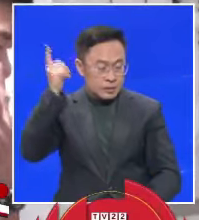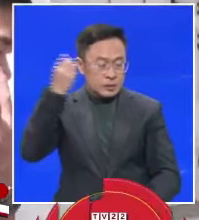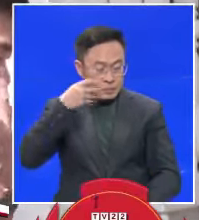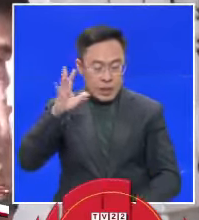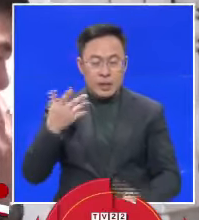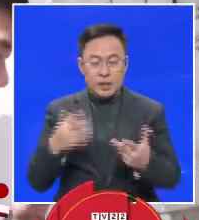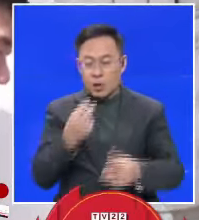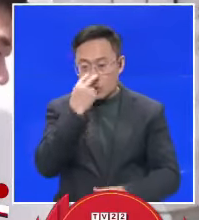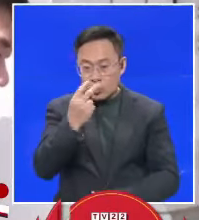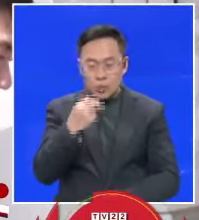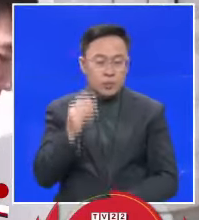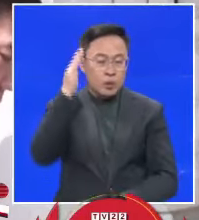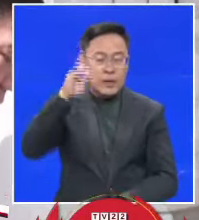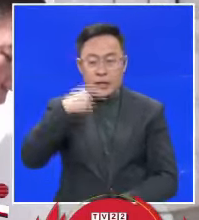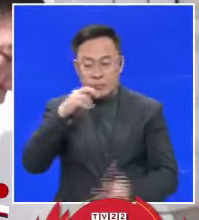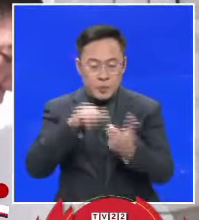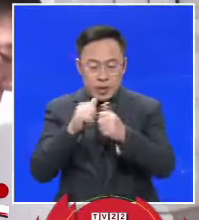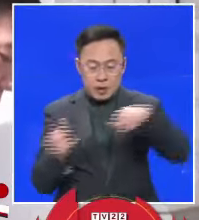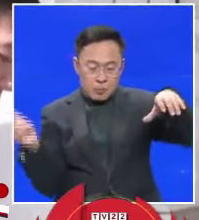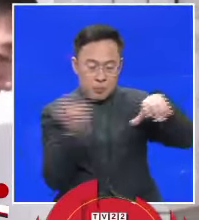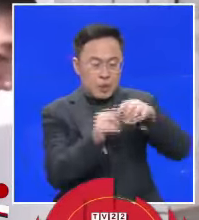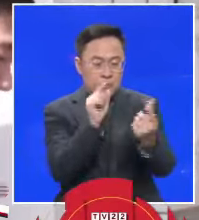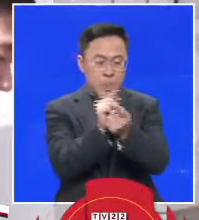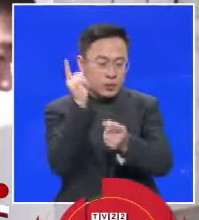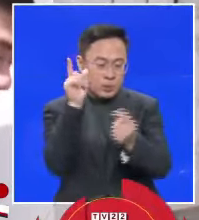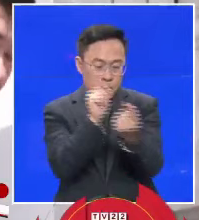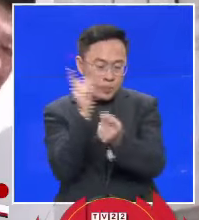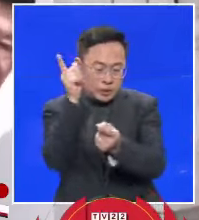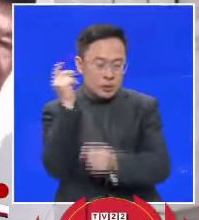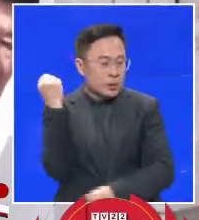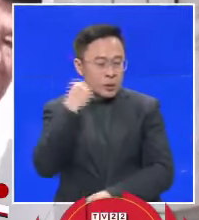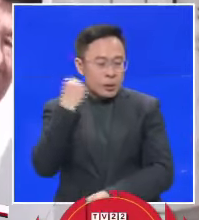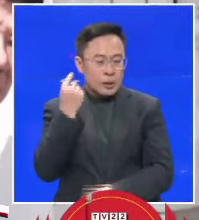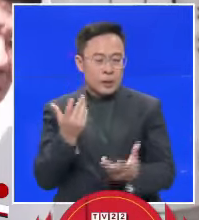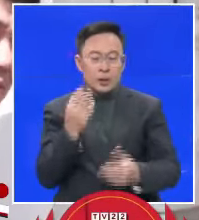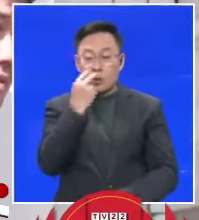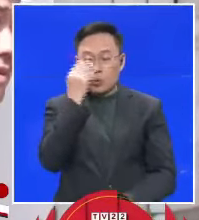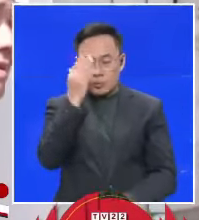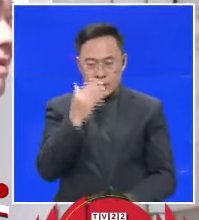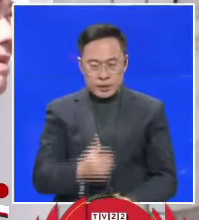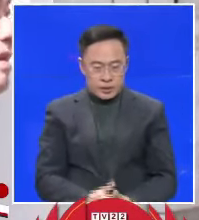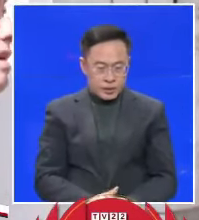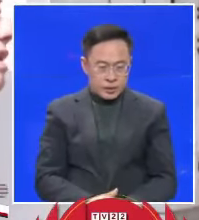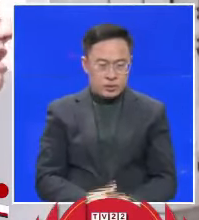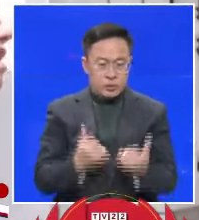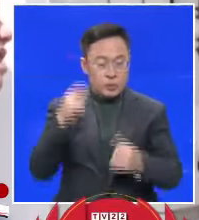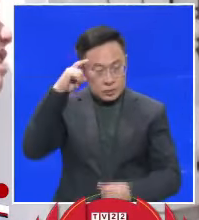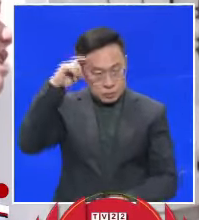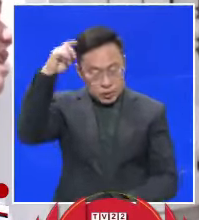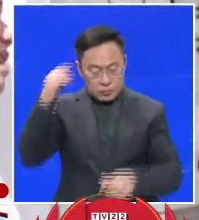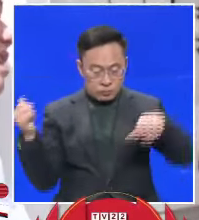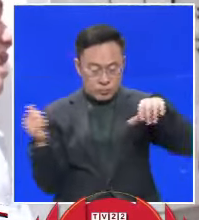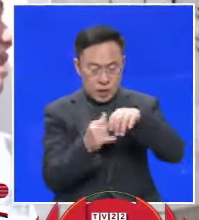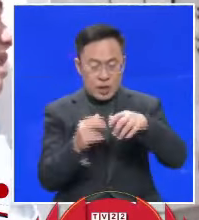งมาที่ทำเนียบรัฐบาลหรอกนะคะก็เรียกได้ว่าที่คุณเศรษฐาเข้าเยี่ยมอดีตนายกรัฐมนตรีได้เนี่ยก็เป็นเพราะว่ามีการเปิดทาง